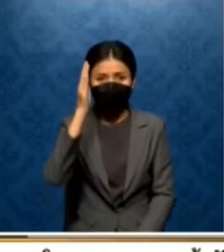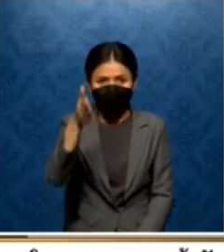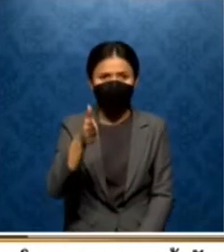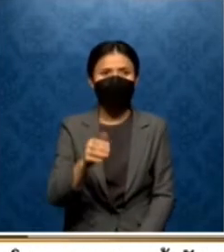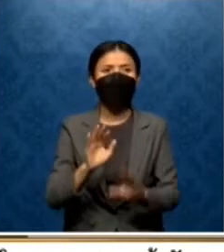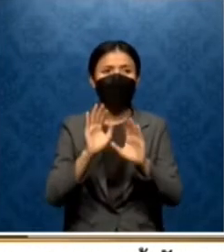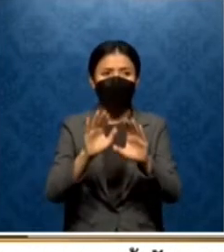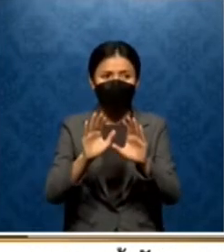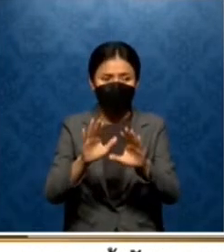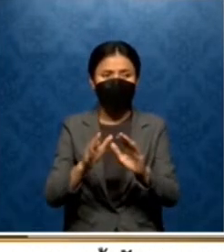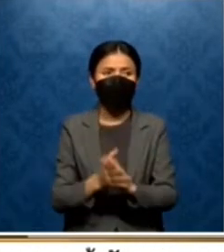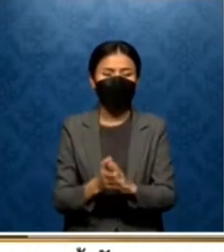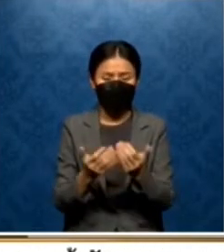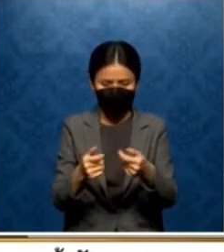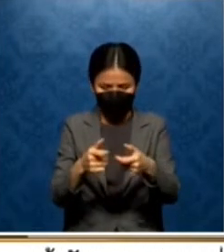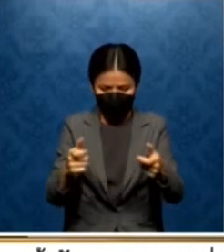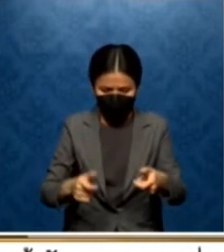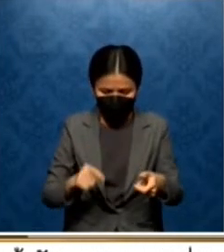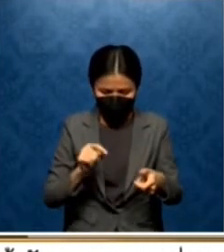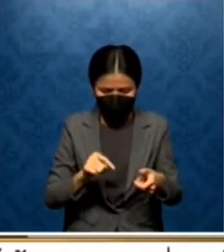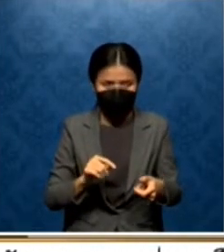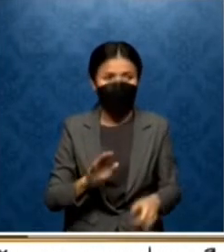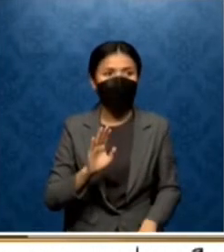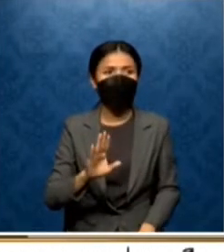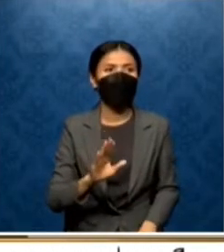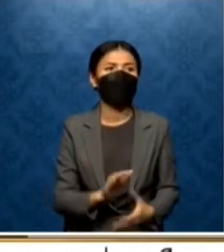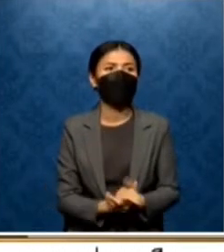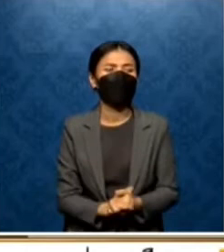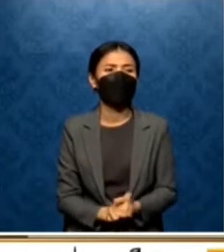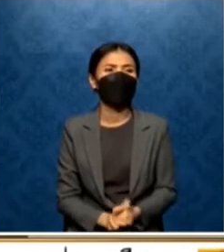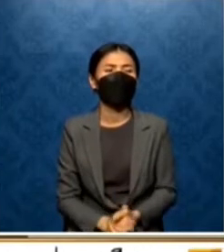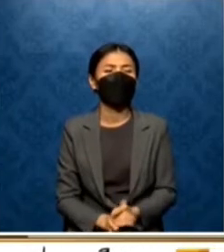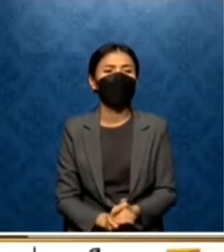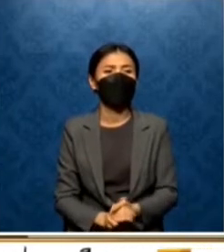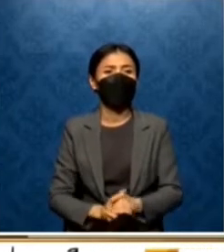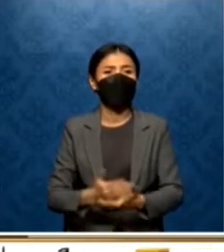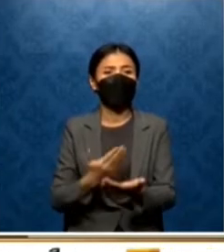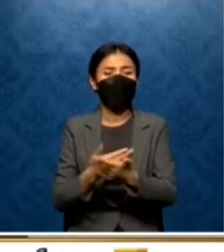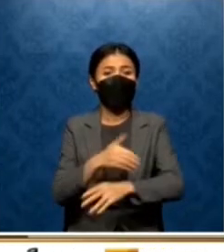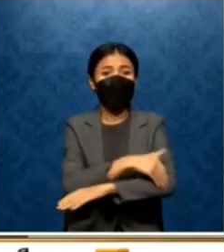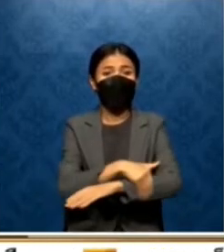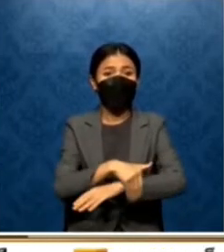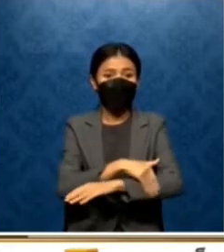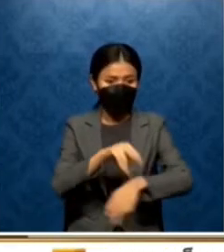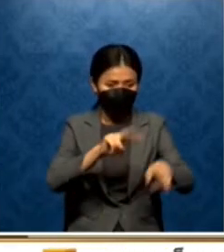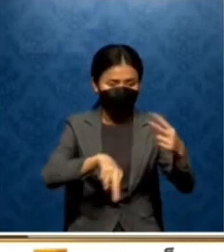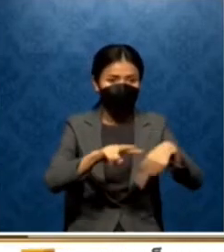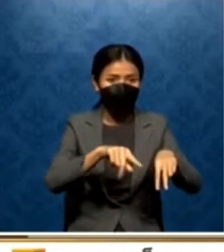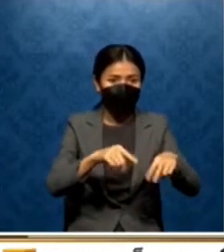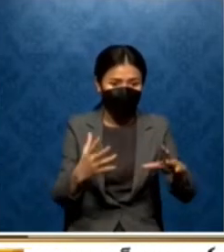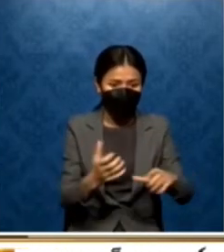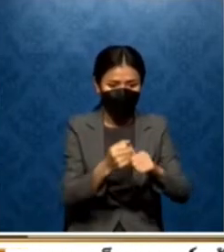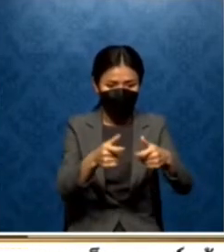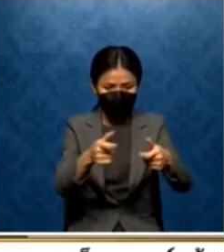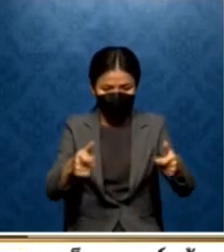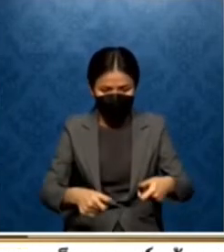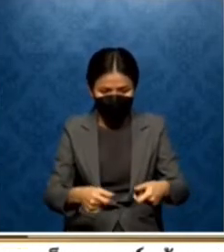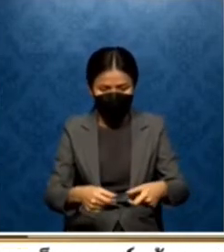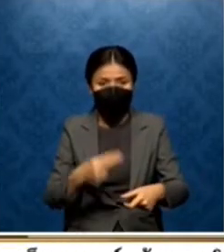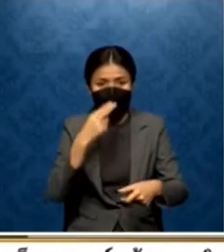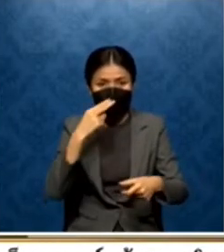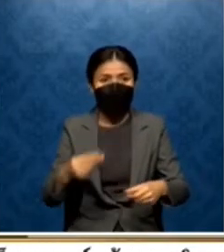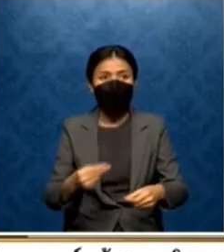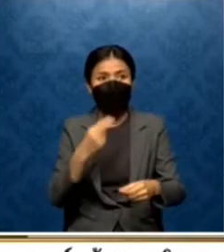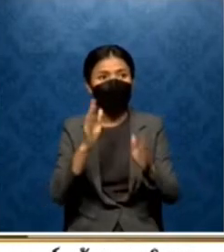ครับรายงานของผู้สอบบัญชีของสำนักงานคณะกรรมการตรวจเงินแผ่นดินผมชูให้พี่น้องดูครับ